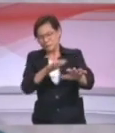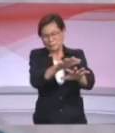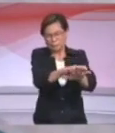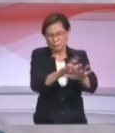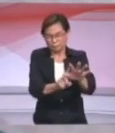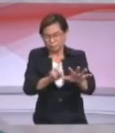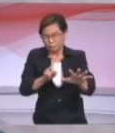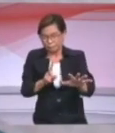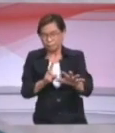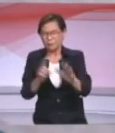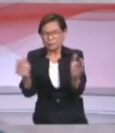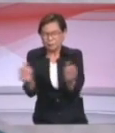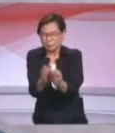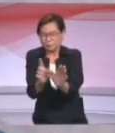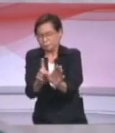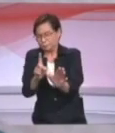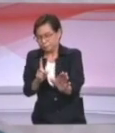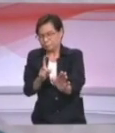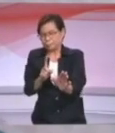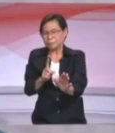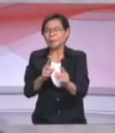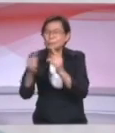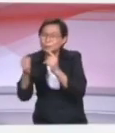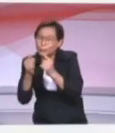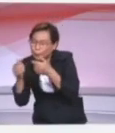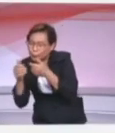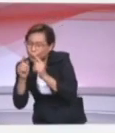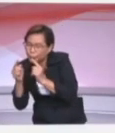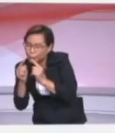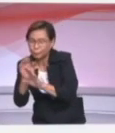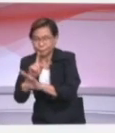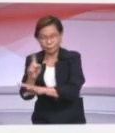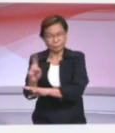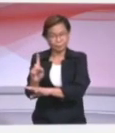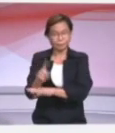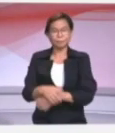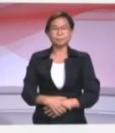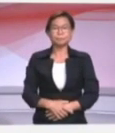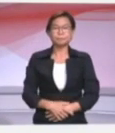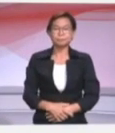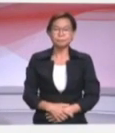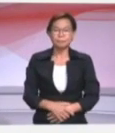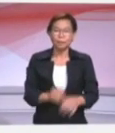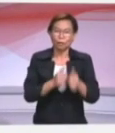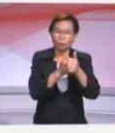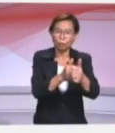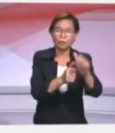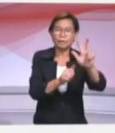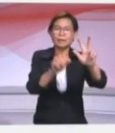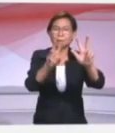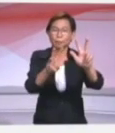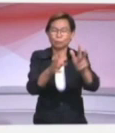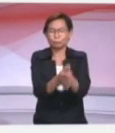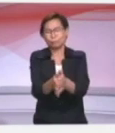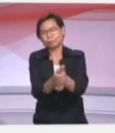sesak, elakkan kawasan yang sempit dan elak sembang atau bertutur dengan jarak yang dekat. Amalkan 3W iaitu